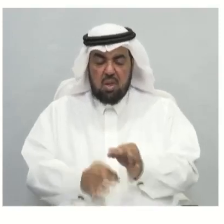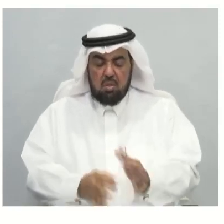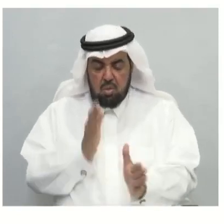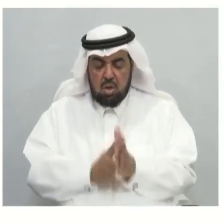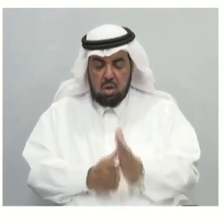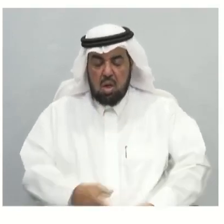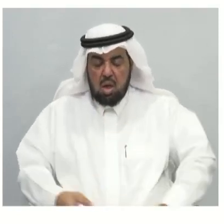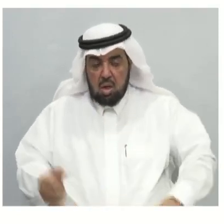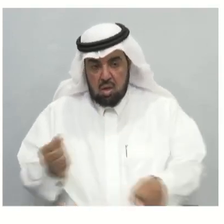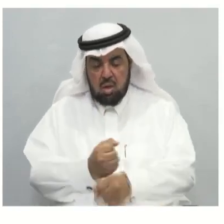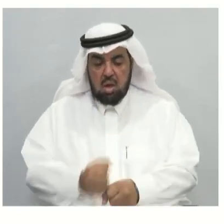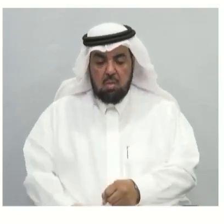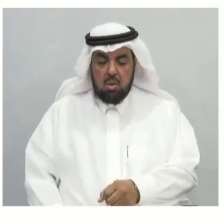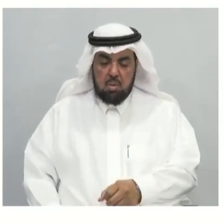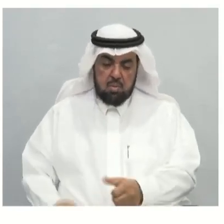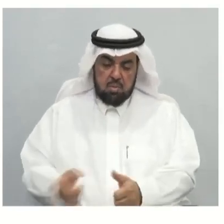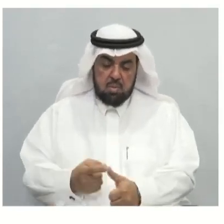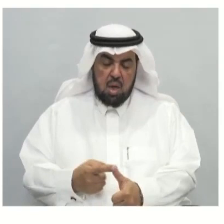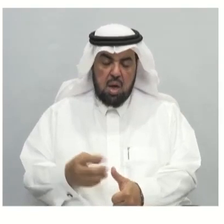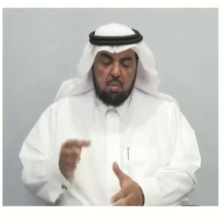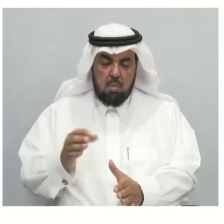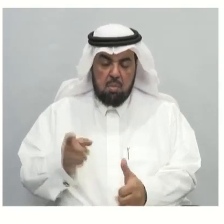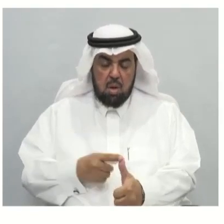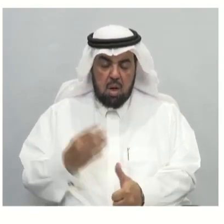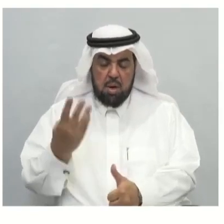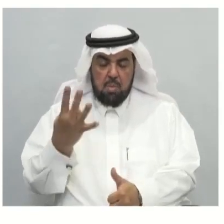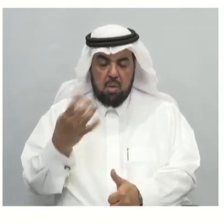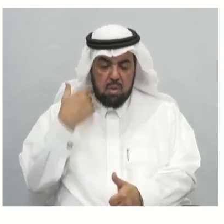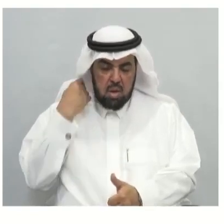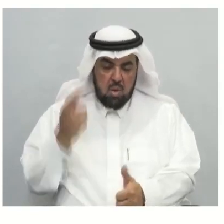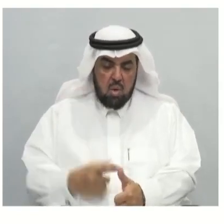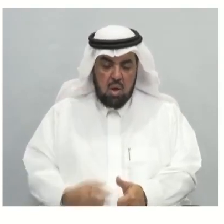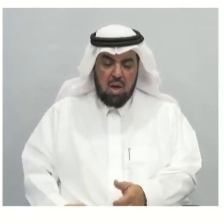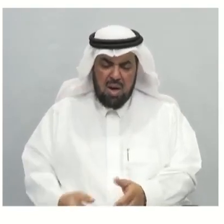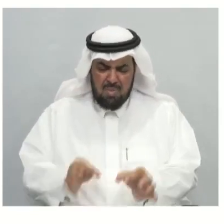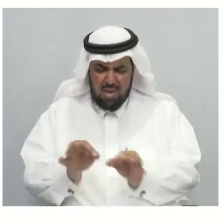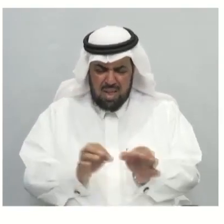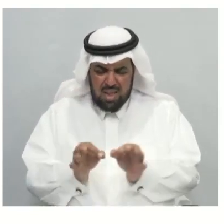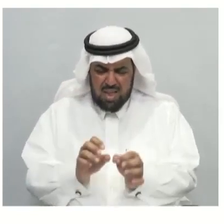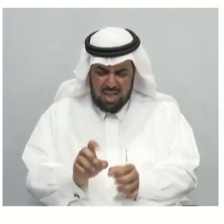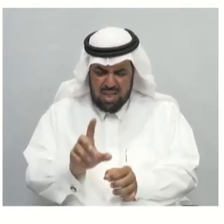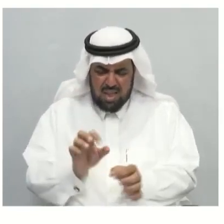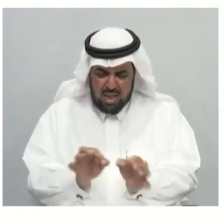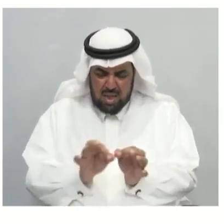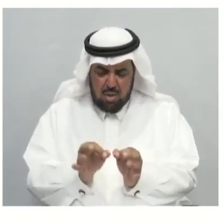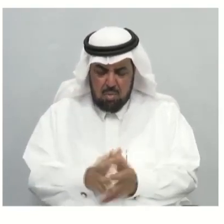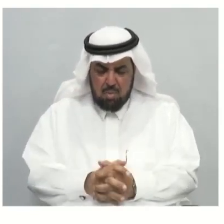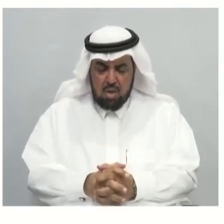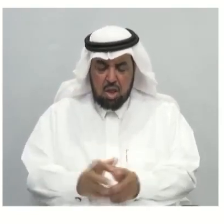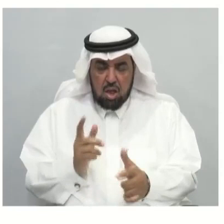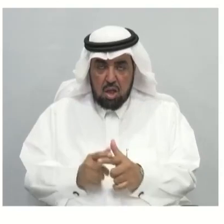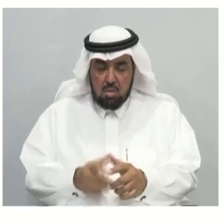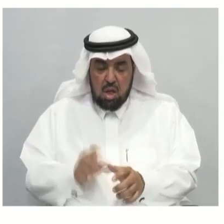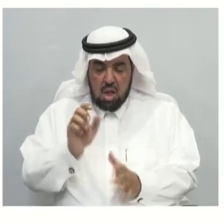مستندات الاعمال هنالك اربع مبادئ اساسيه اولاها التقارب بمعنى تجميع